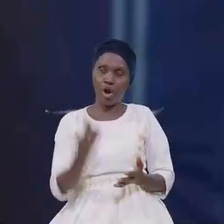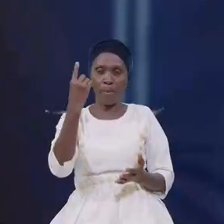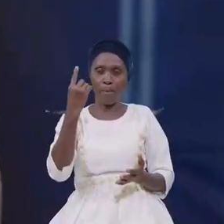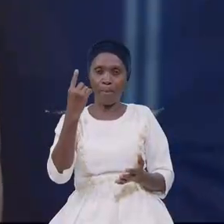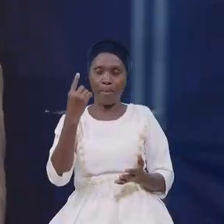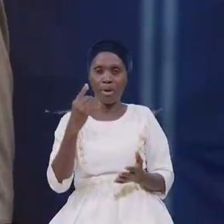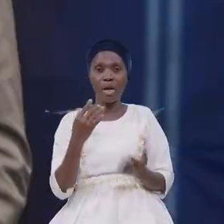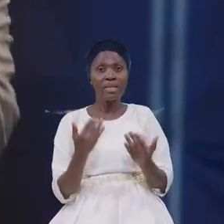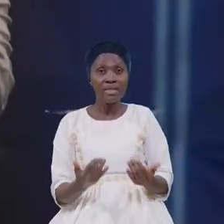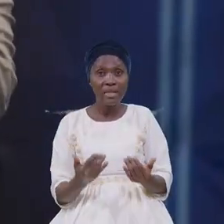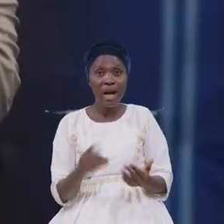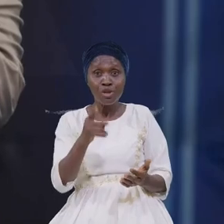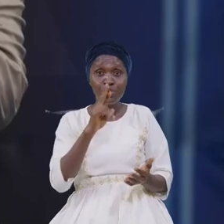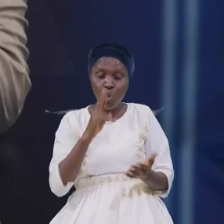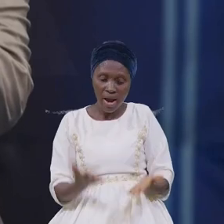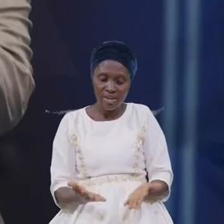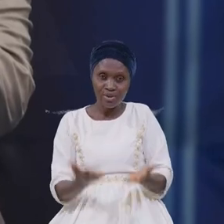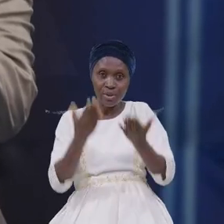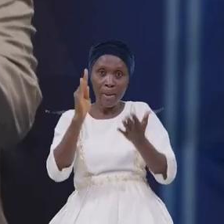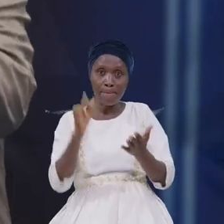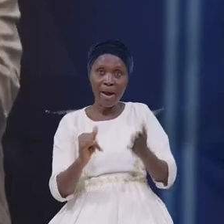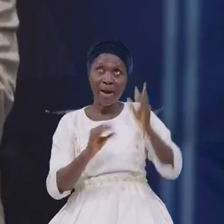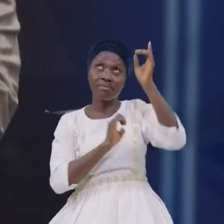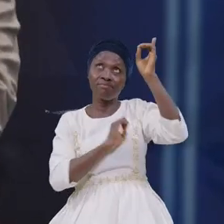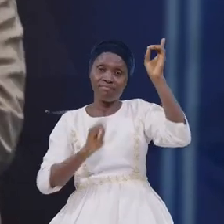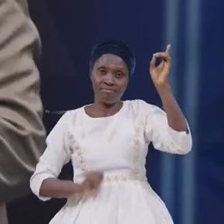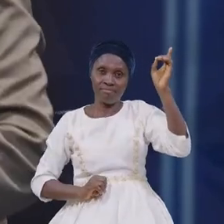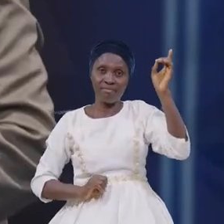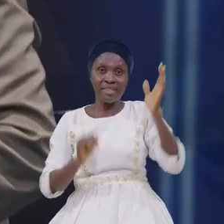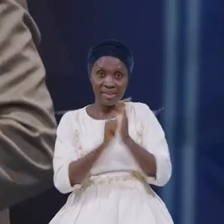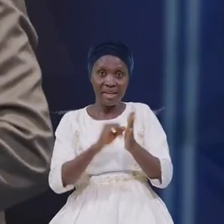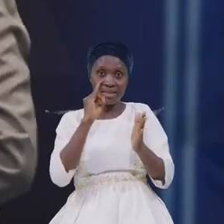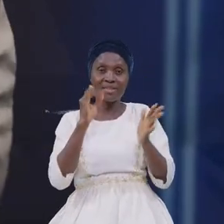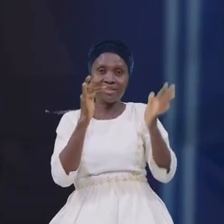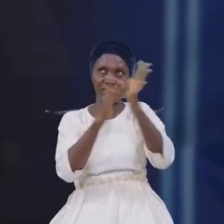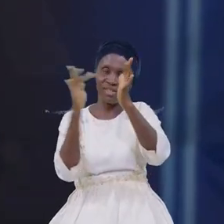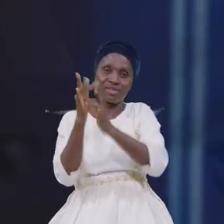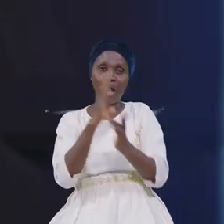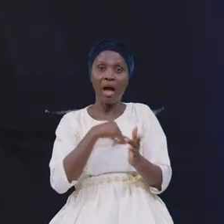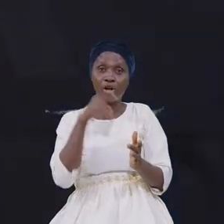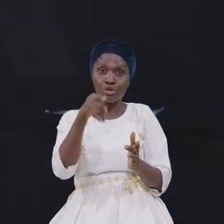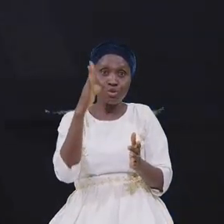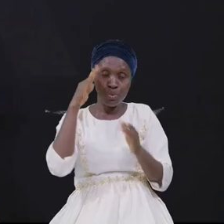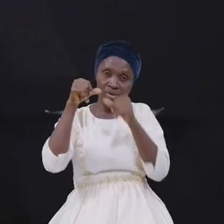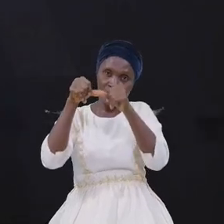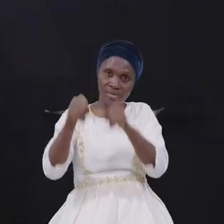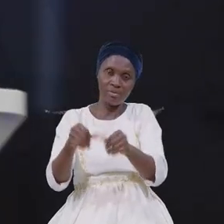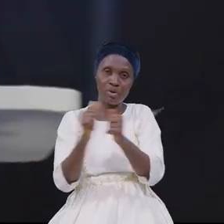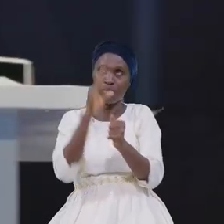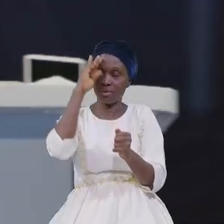Maintenant, vous êtes exalté par Emmanuel, Jésus. Vous allez demeurer avec lui. Et